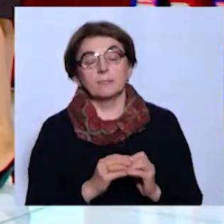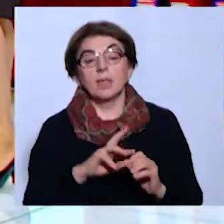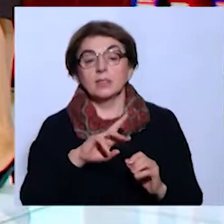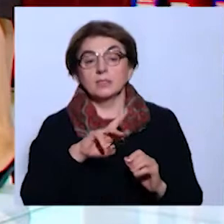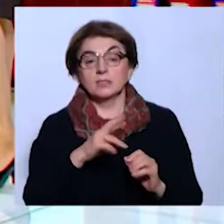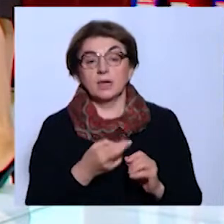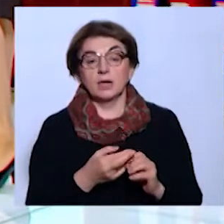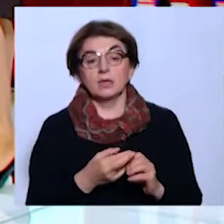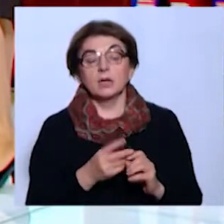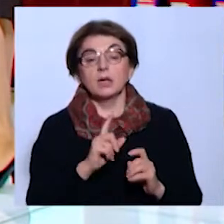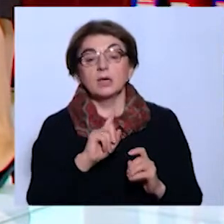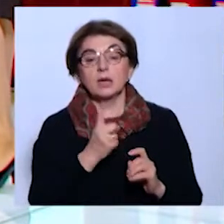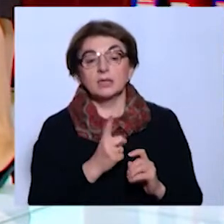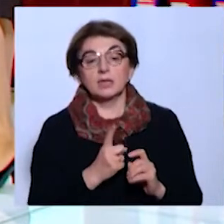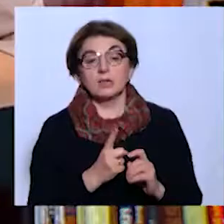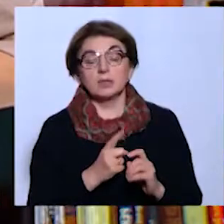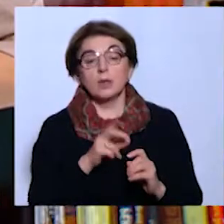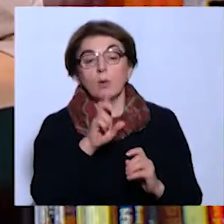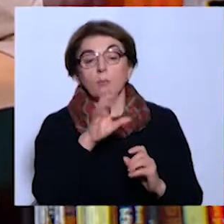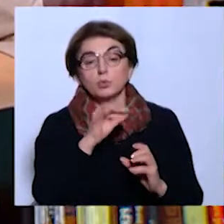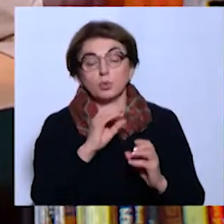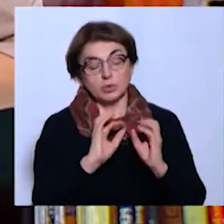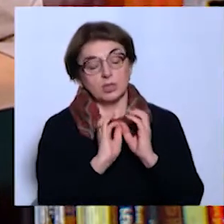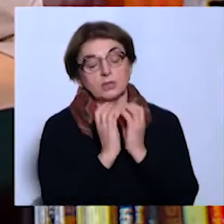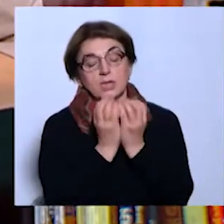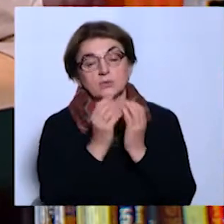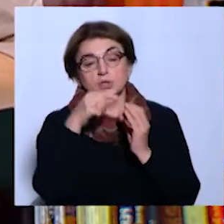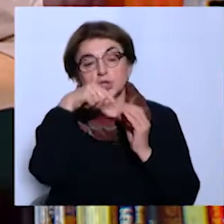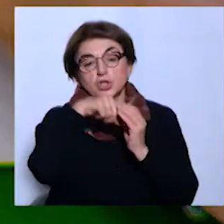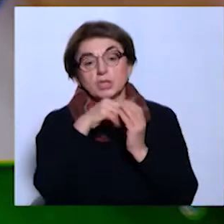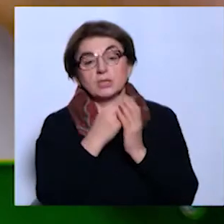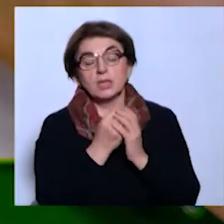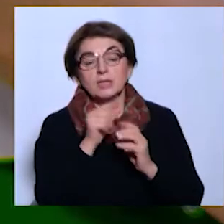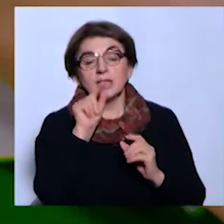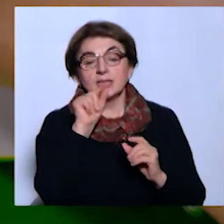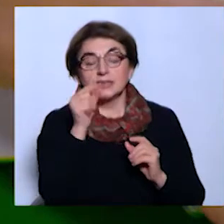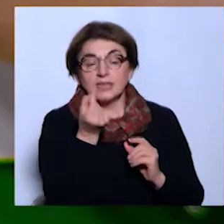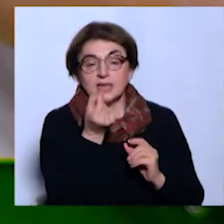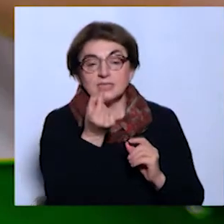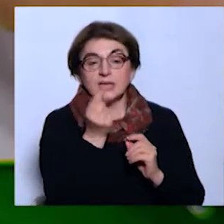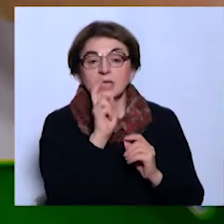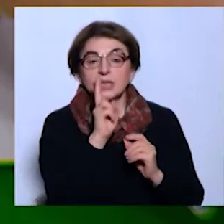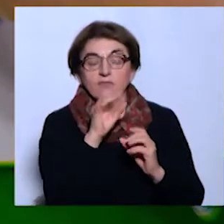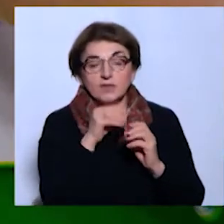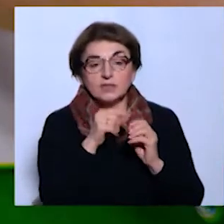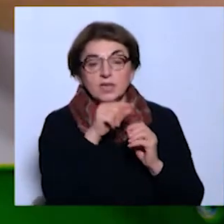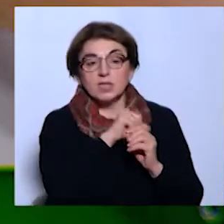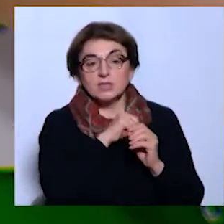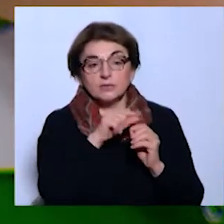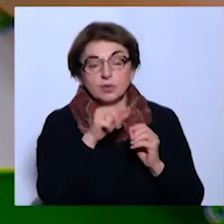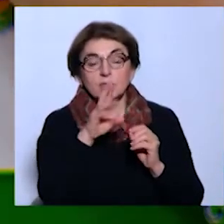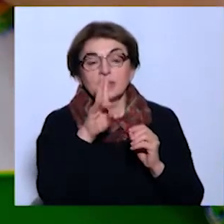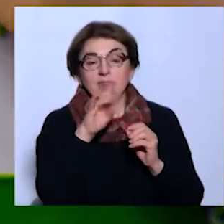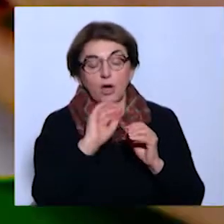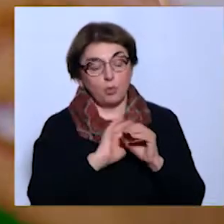და რადგან ბუტკოს ნასკვში მოთავსებულია თესლკვირტი, ნაყოფი